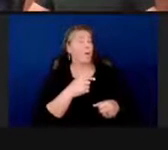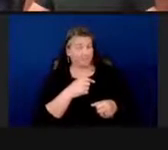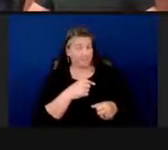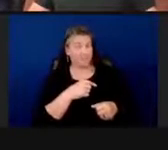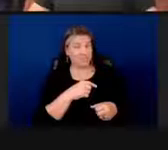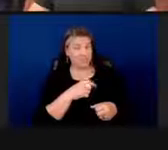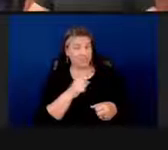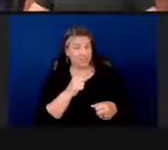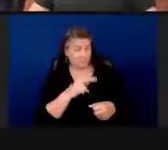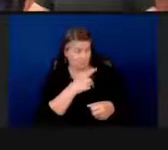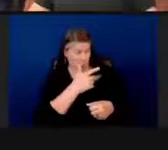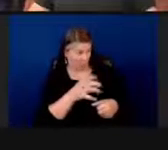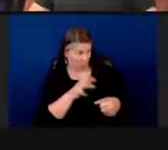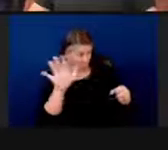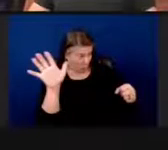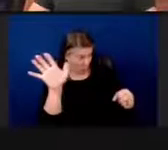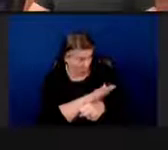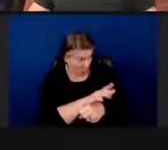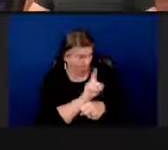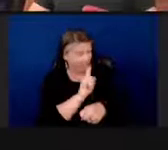سيدتي. إذا